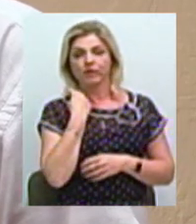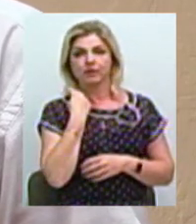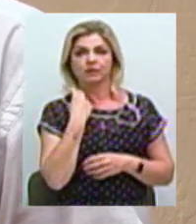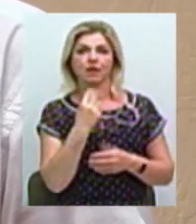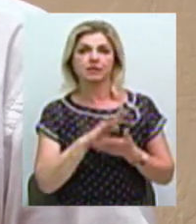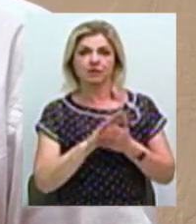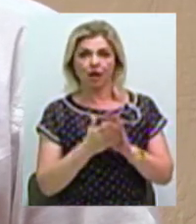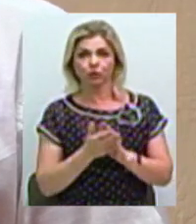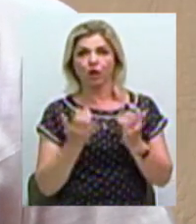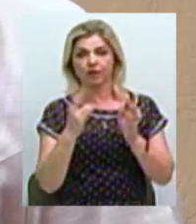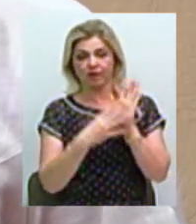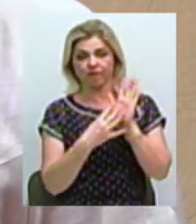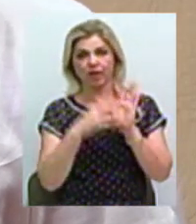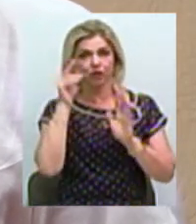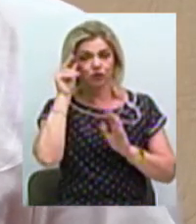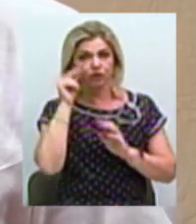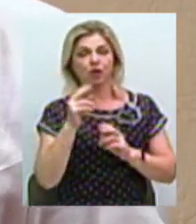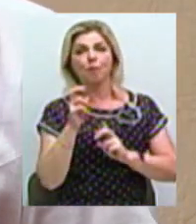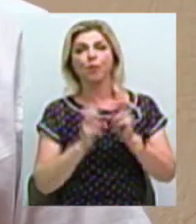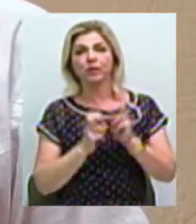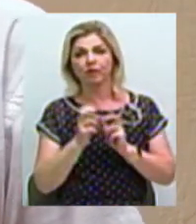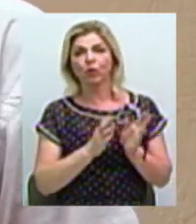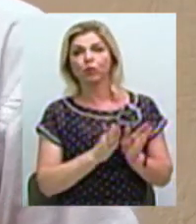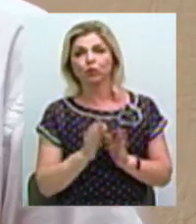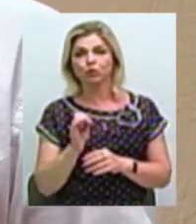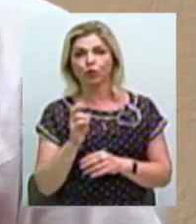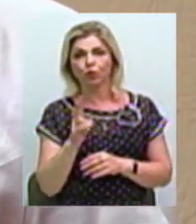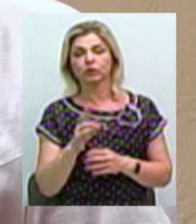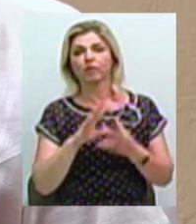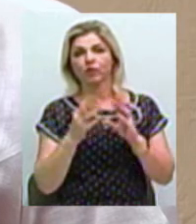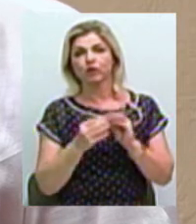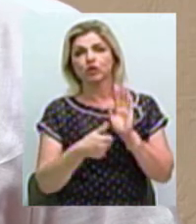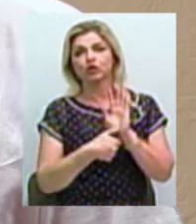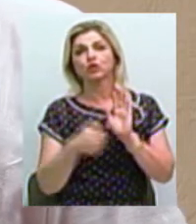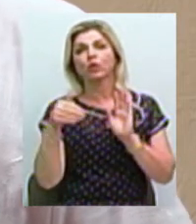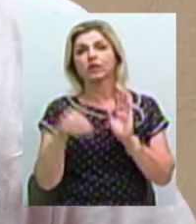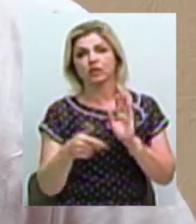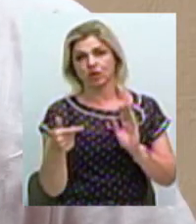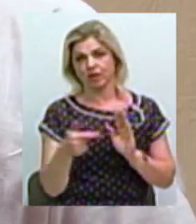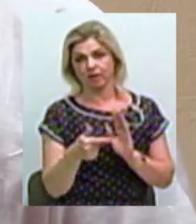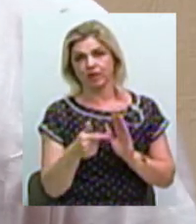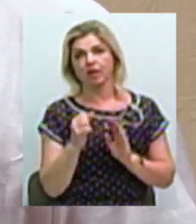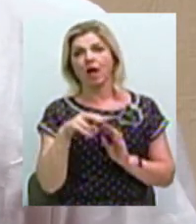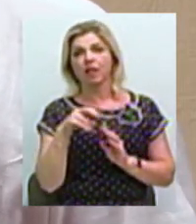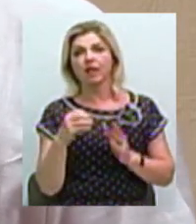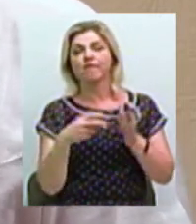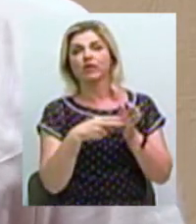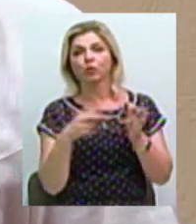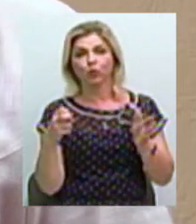Заборгованість станом на 9 липня по підприємству гуртожиток складала понад 600 тисяч гривень, але відключення